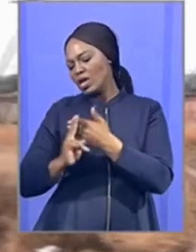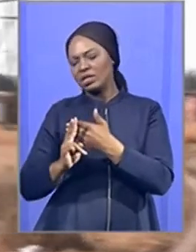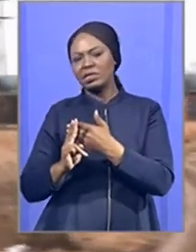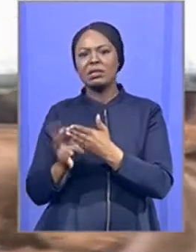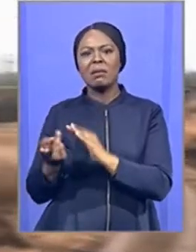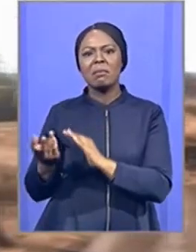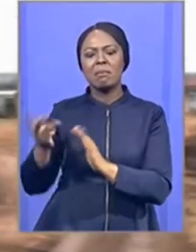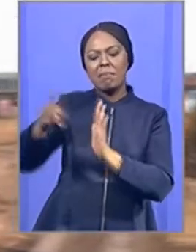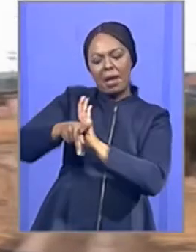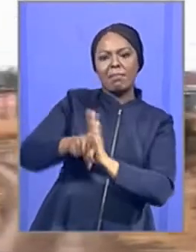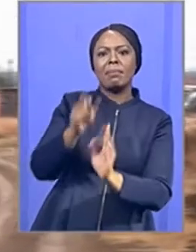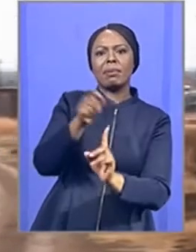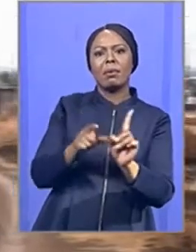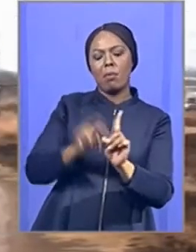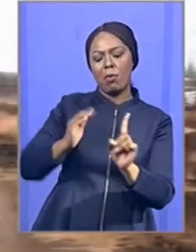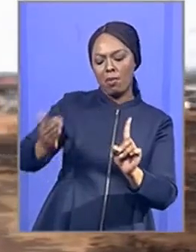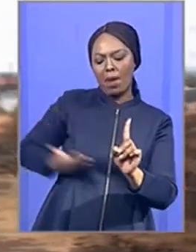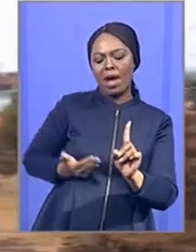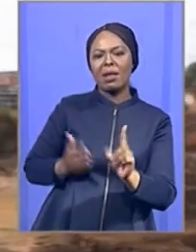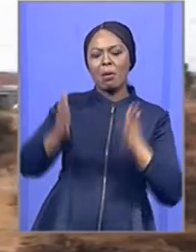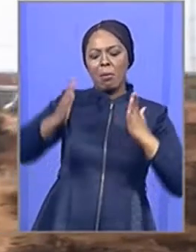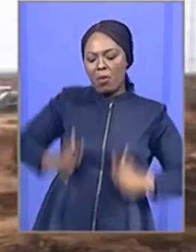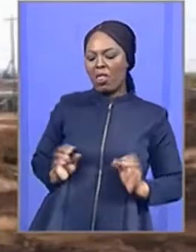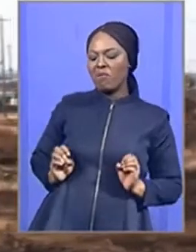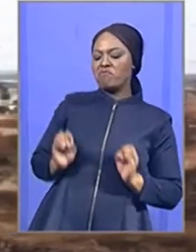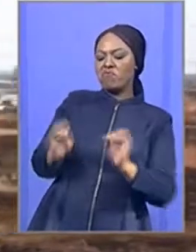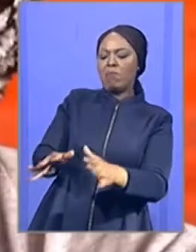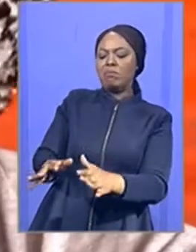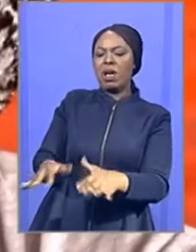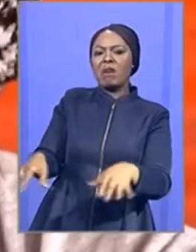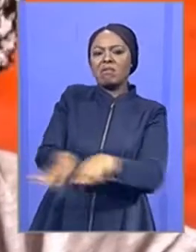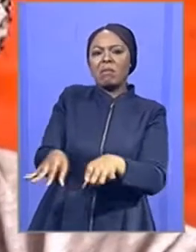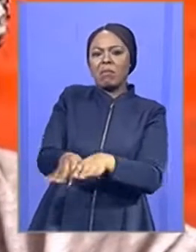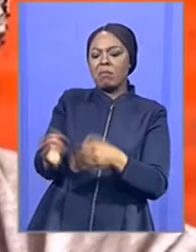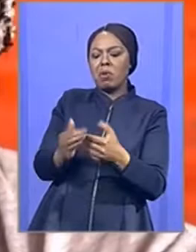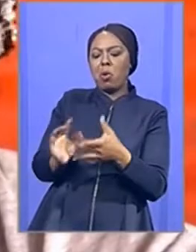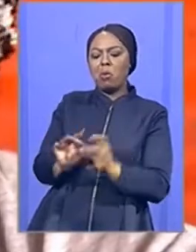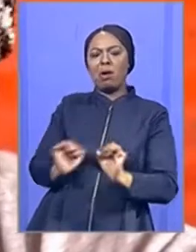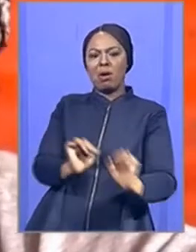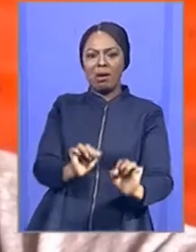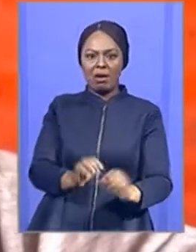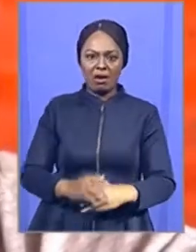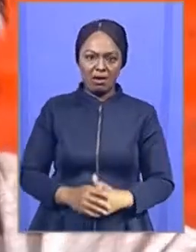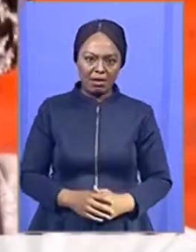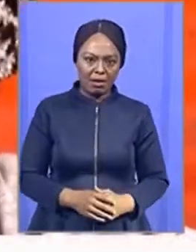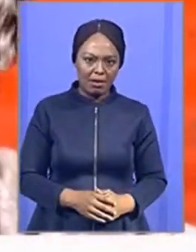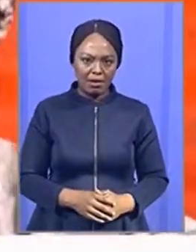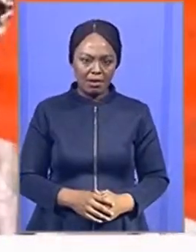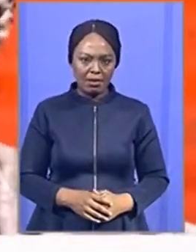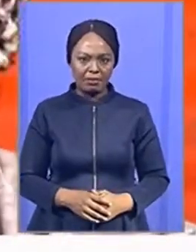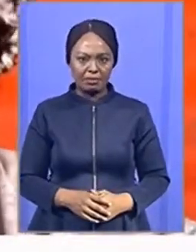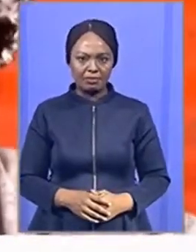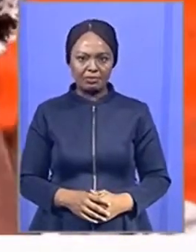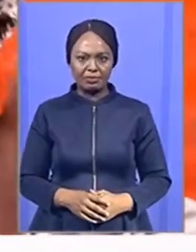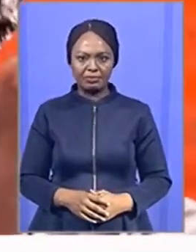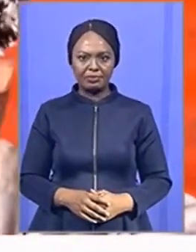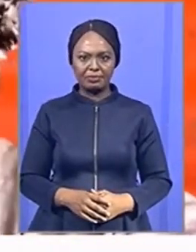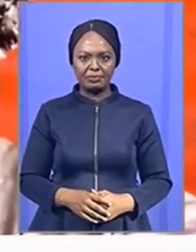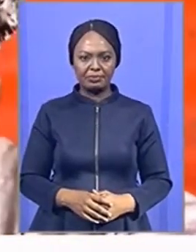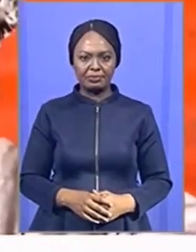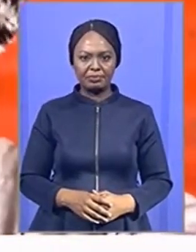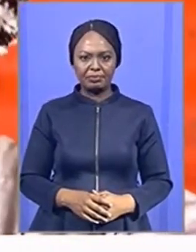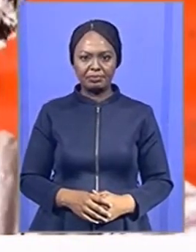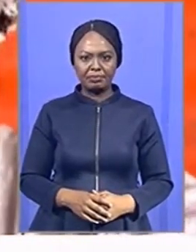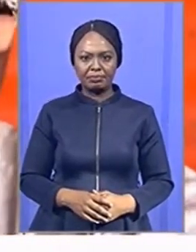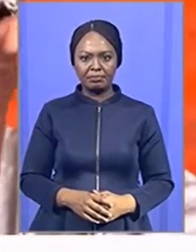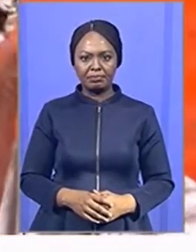sa gagwe se fitlhetswe mo tlhageng gaufi le kwa Gabo. Ngwana ke naza mona. Ngwana go